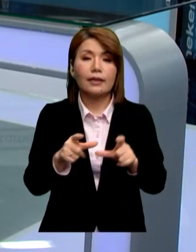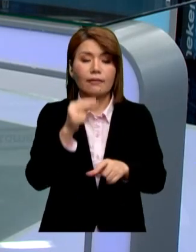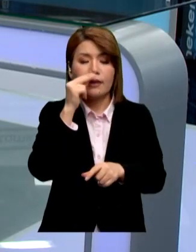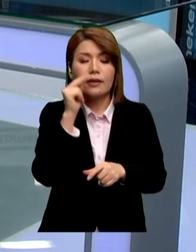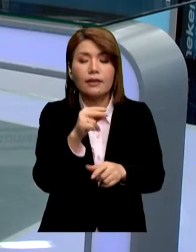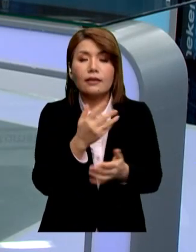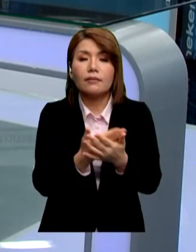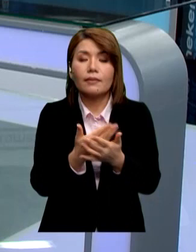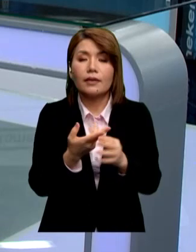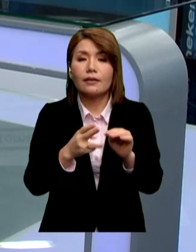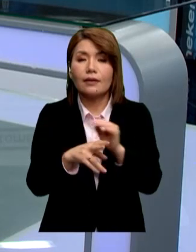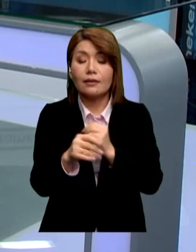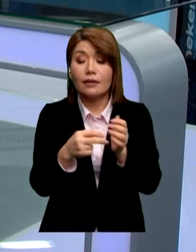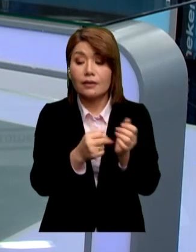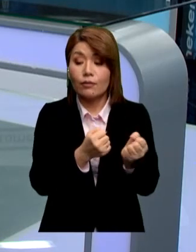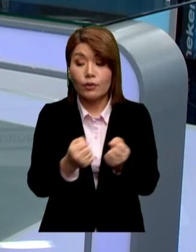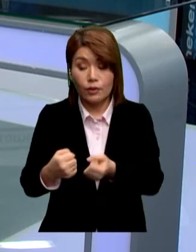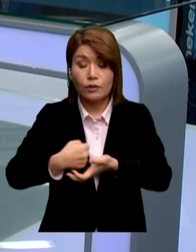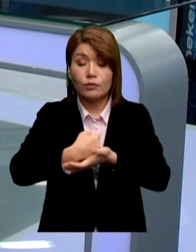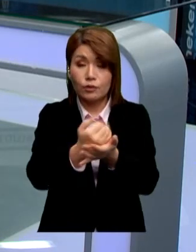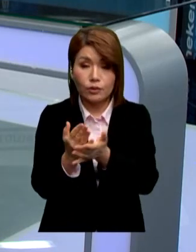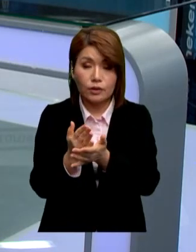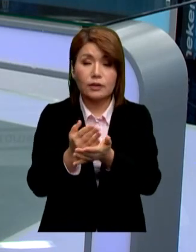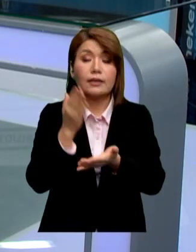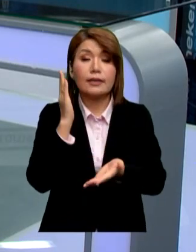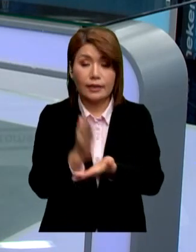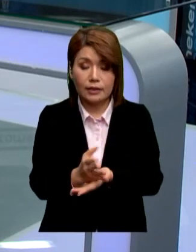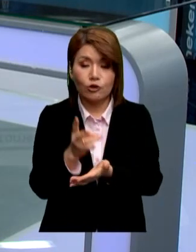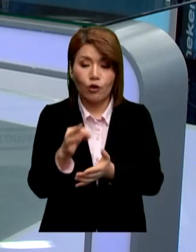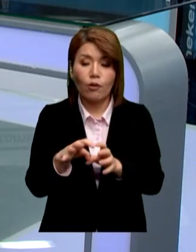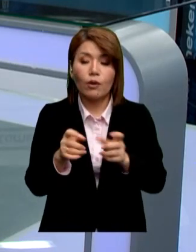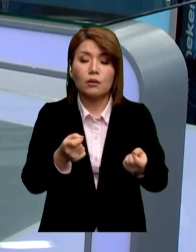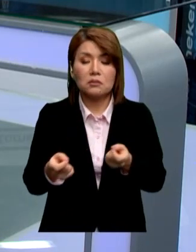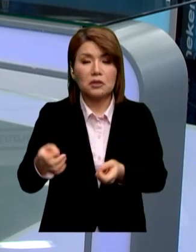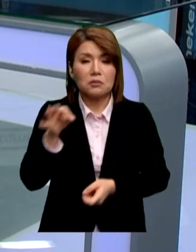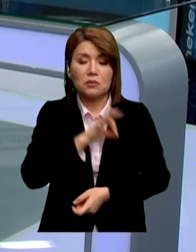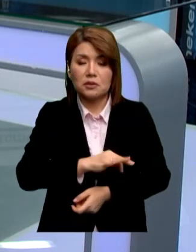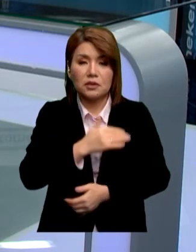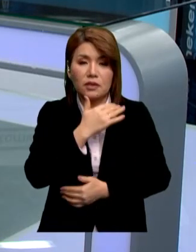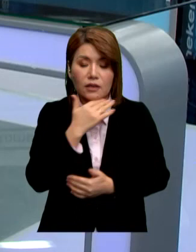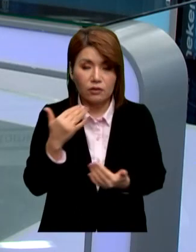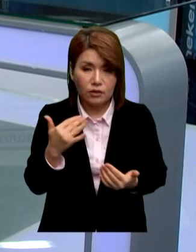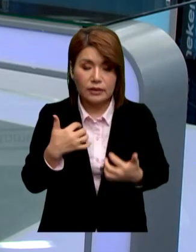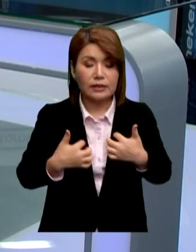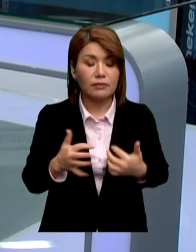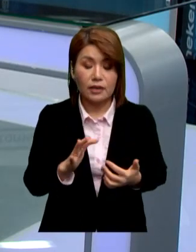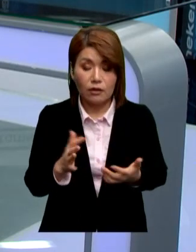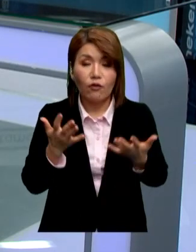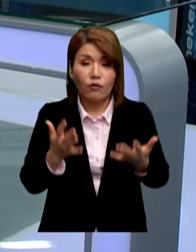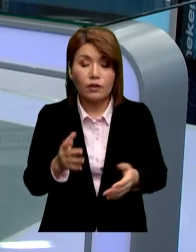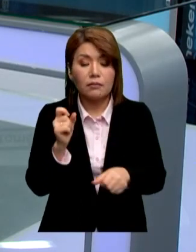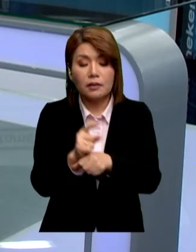все инструменты для сдерживания цен есть, только почему-то акиматы не спешат ими пользоваться. Какие регионы игнорируют поручения